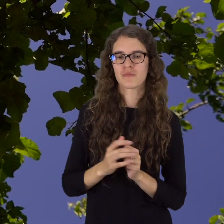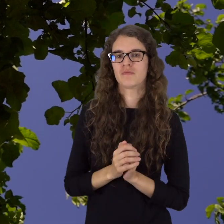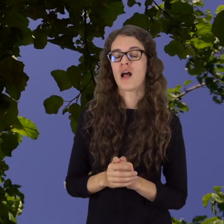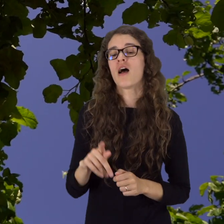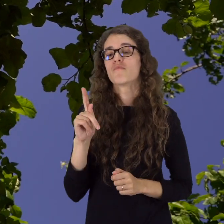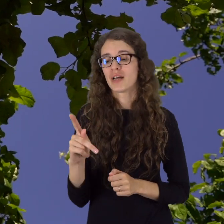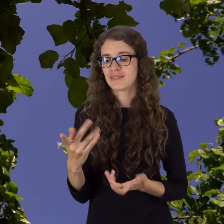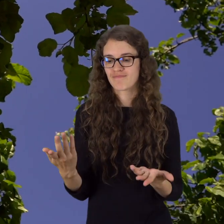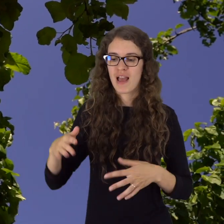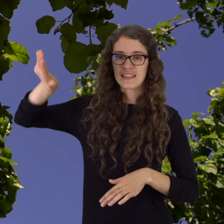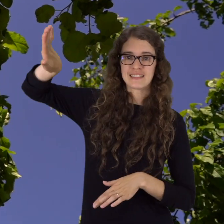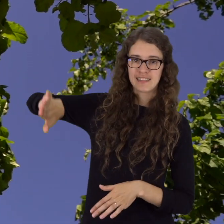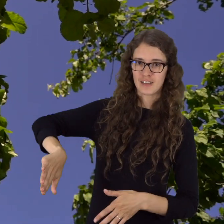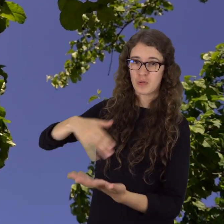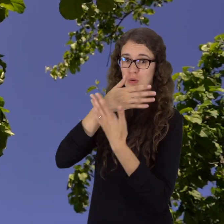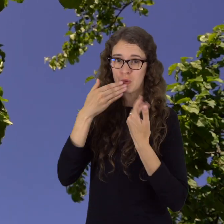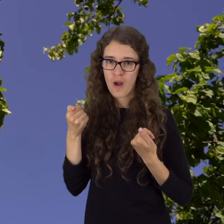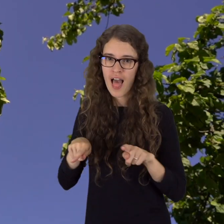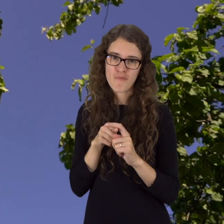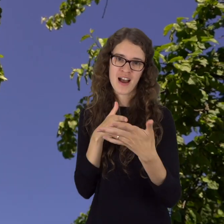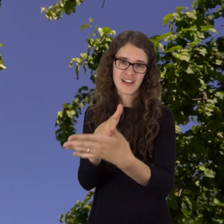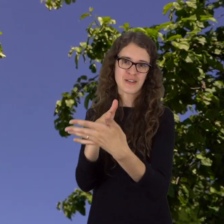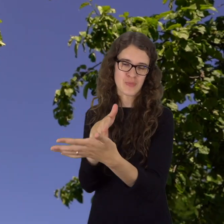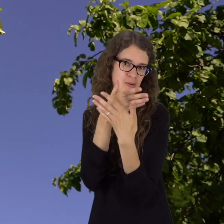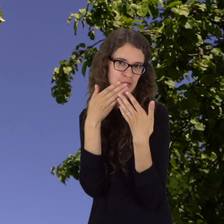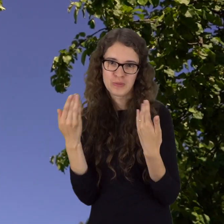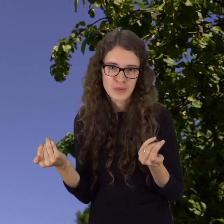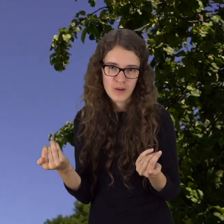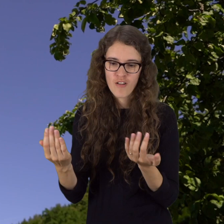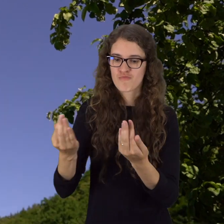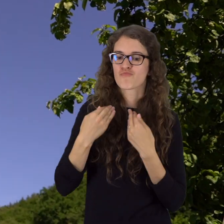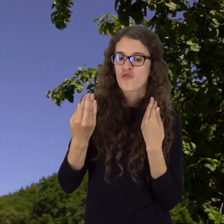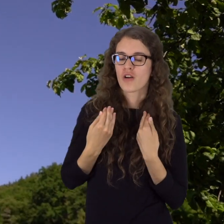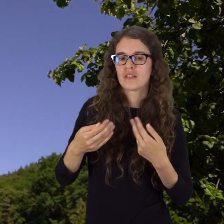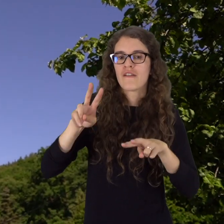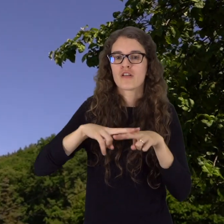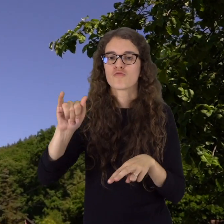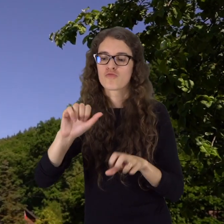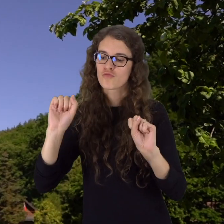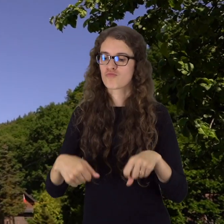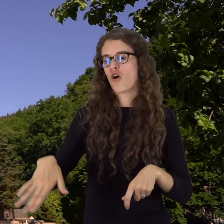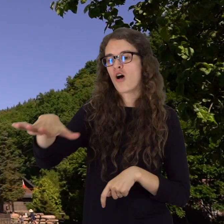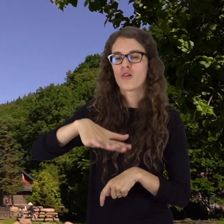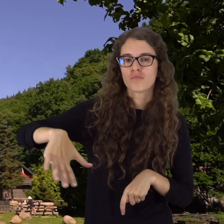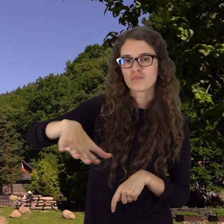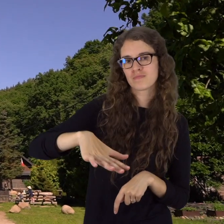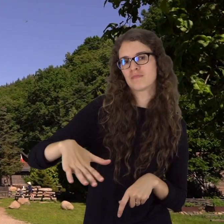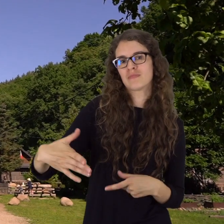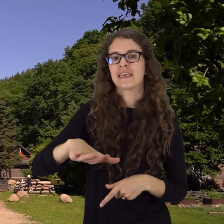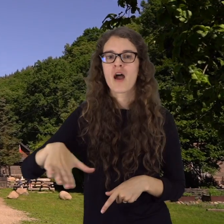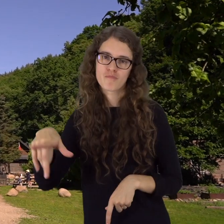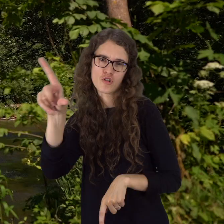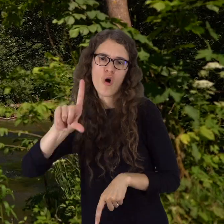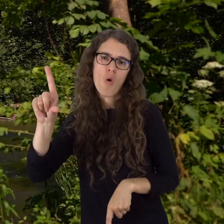tas neturime sienų, tai yra nėra ribų. Pamoka gali ar veikla vykti gali ir mokyklos kieme, ir obelų sode, ir